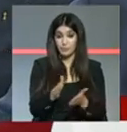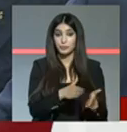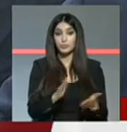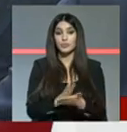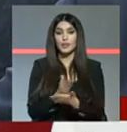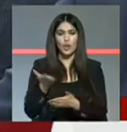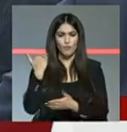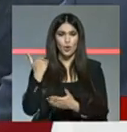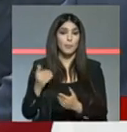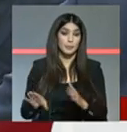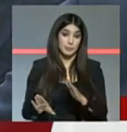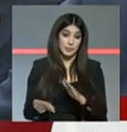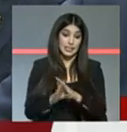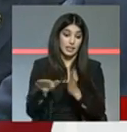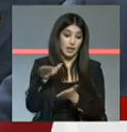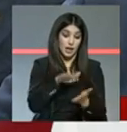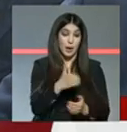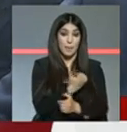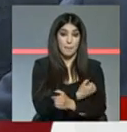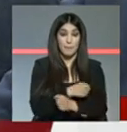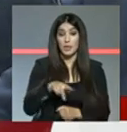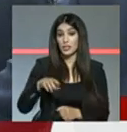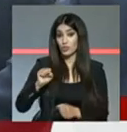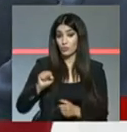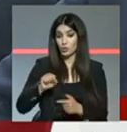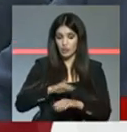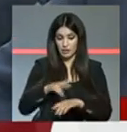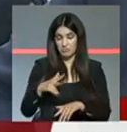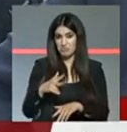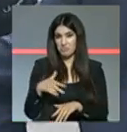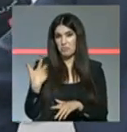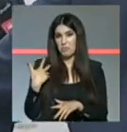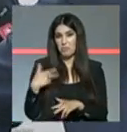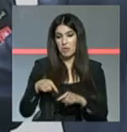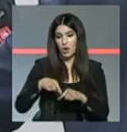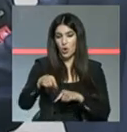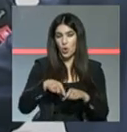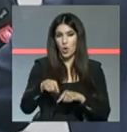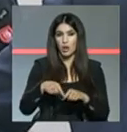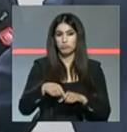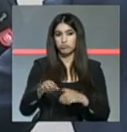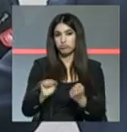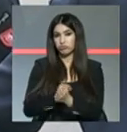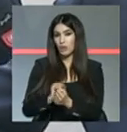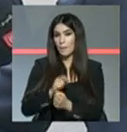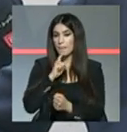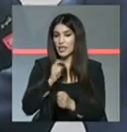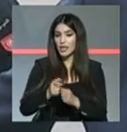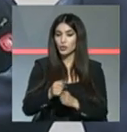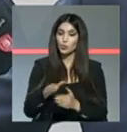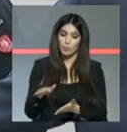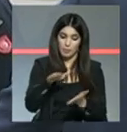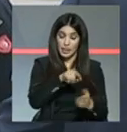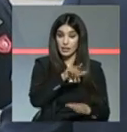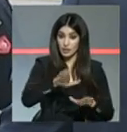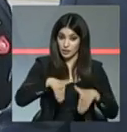بالتلقيح سبوتنيك، يظل أنا باش من نهارين ثلاثة باش يكمل على خاطر العدد معناه ماهوش كبير برشا، وباش نتعداو